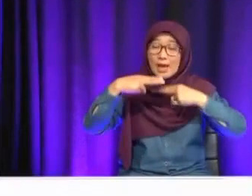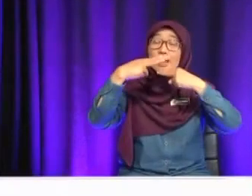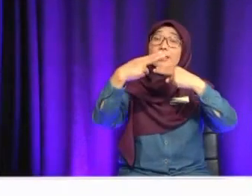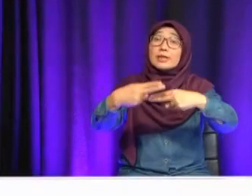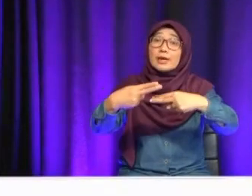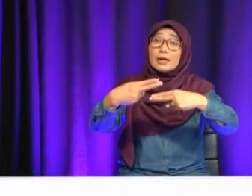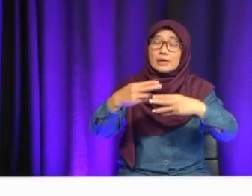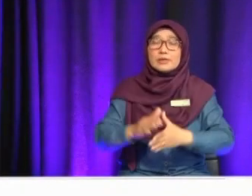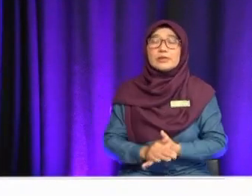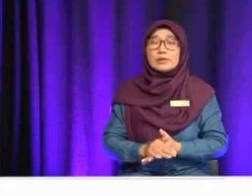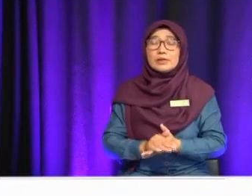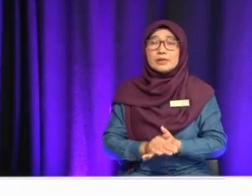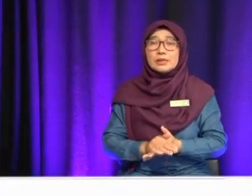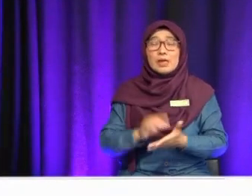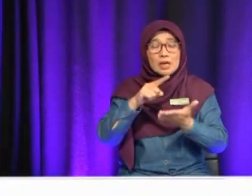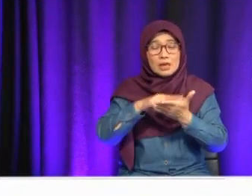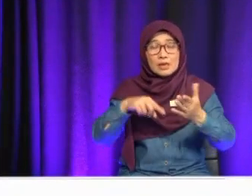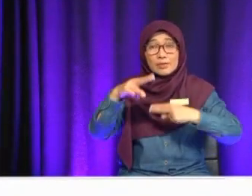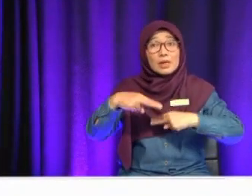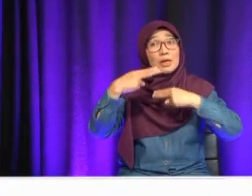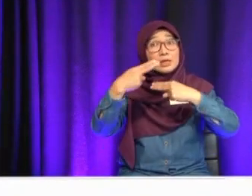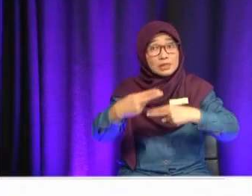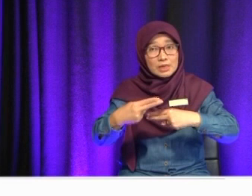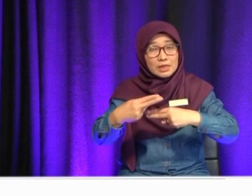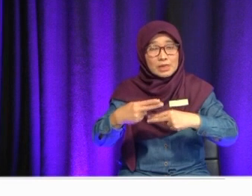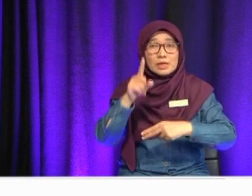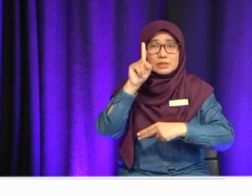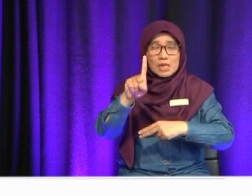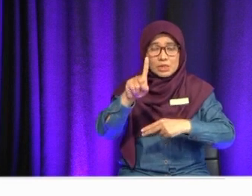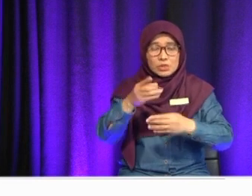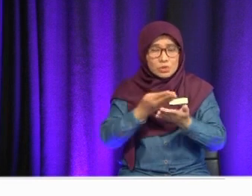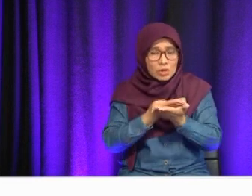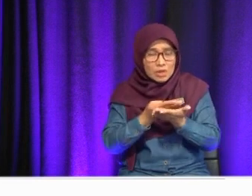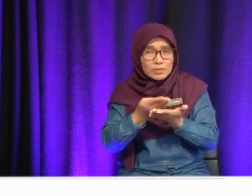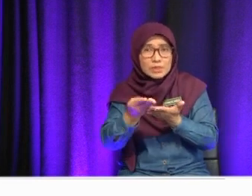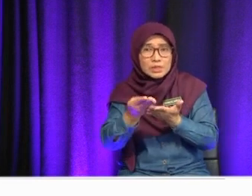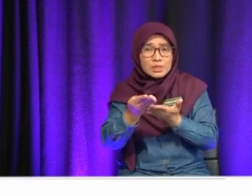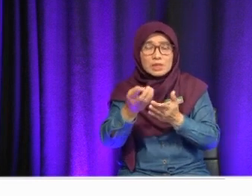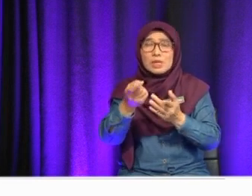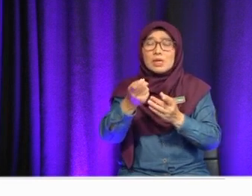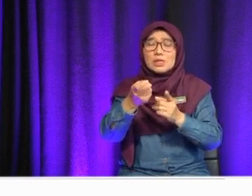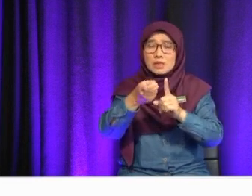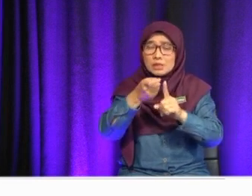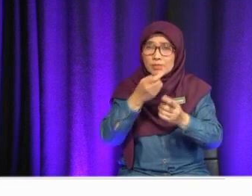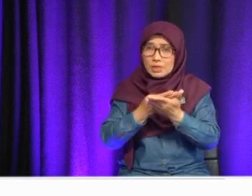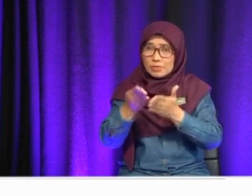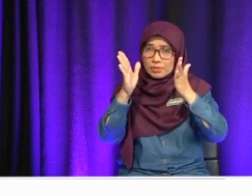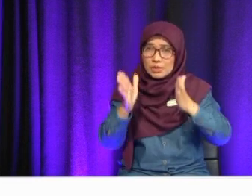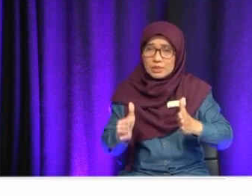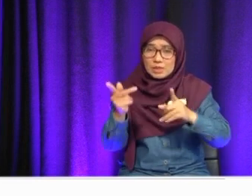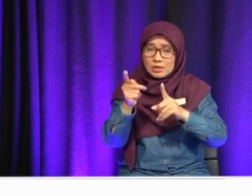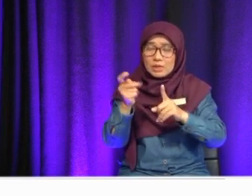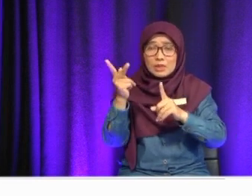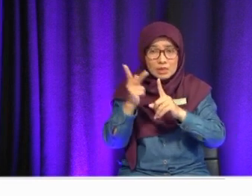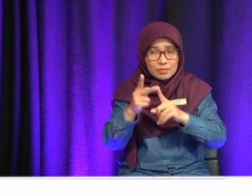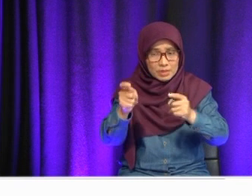hadiah. Apakah itu hadiah? Hadiah ialah satu pemberian daripada pemberi kepada penerima